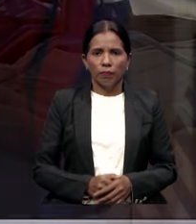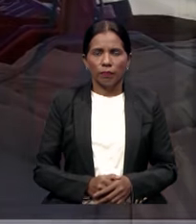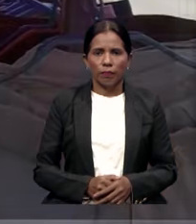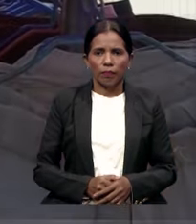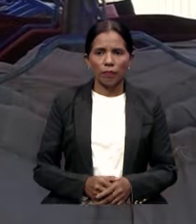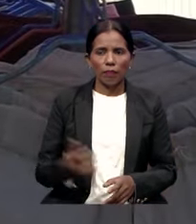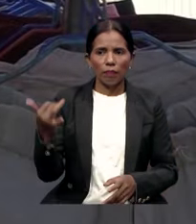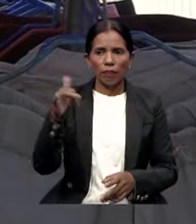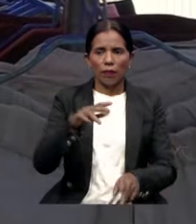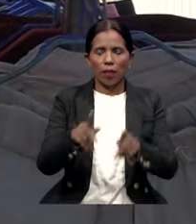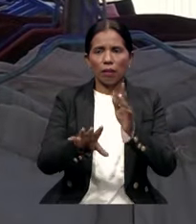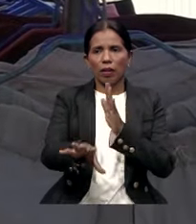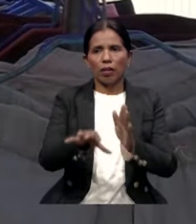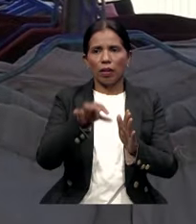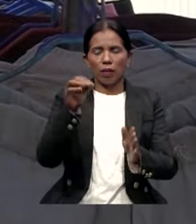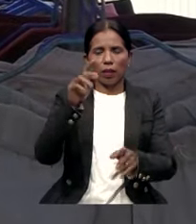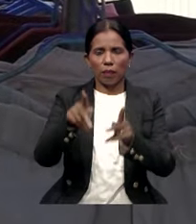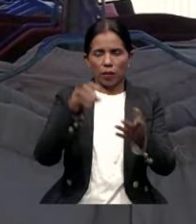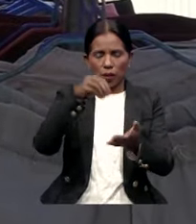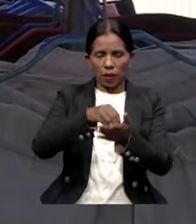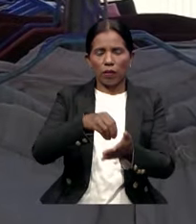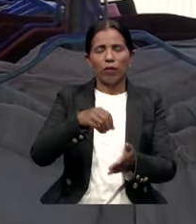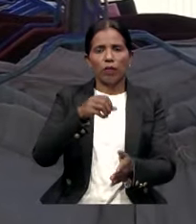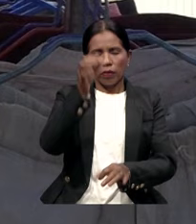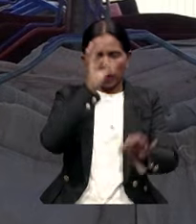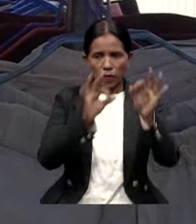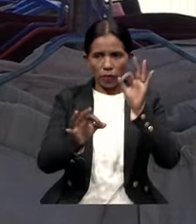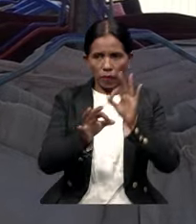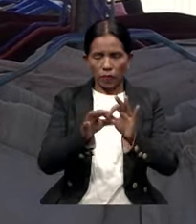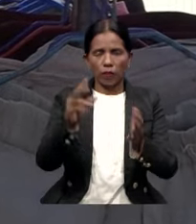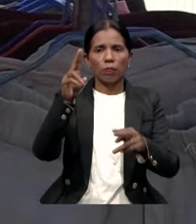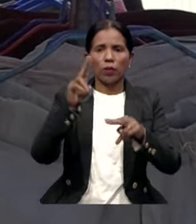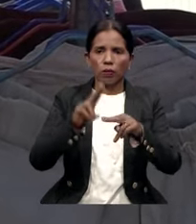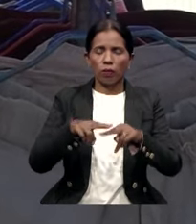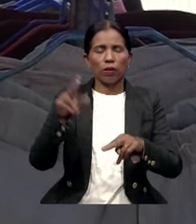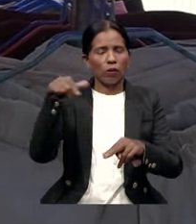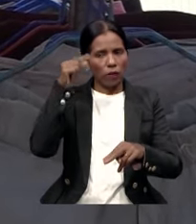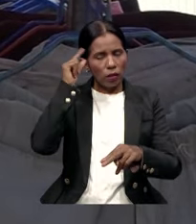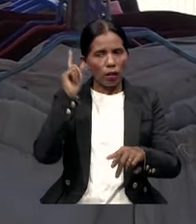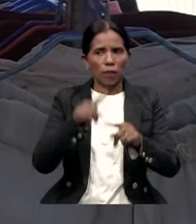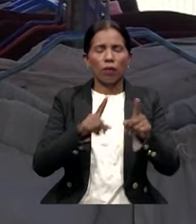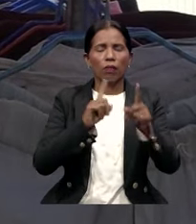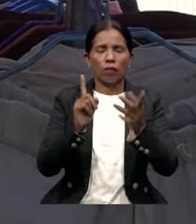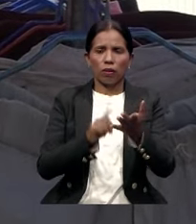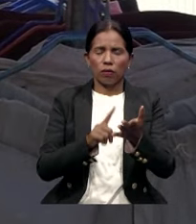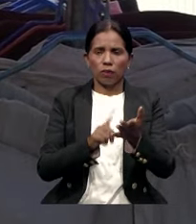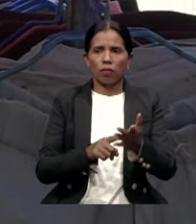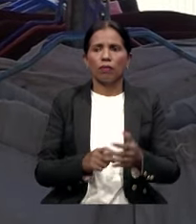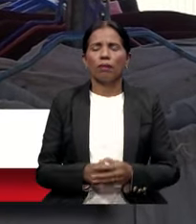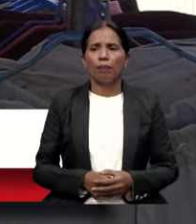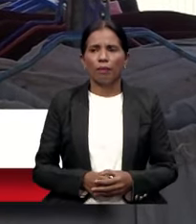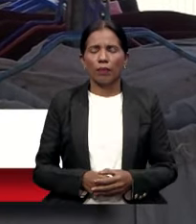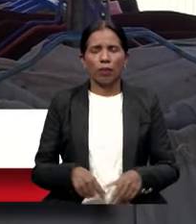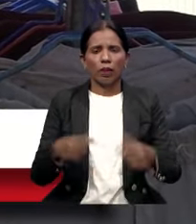Sira neve ma povo hilitia, povo tau fiar ba batur de governo, la vele ba kritik malore, ten tau matam